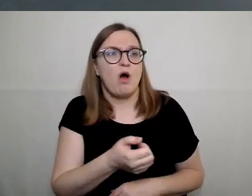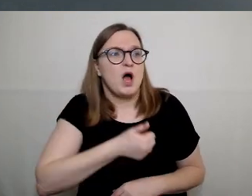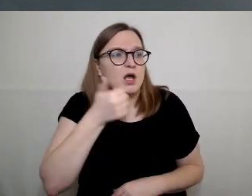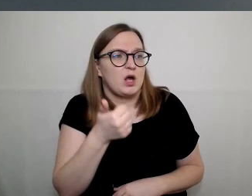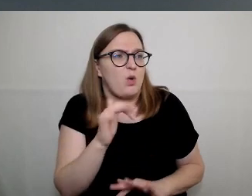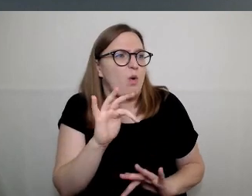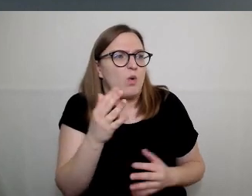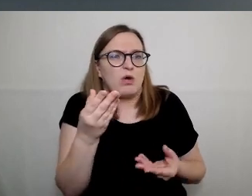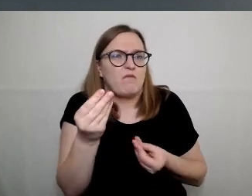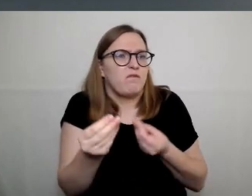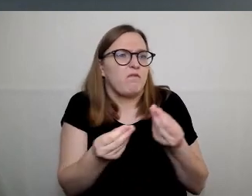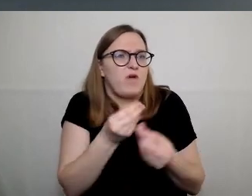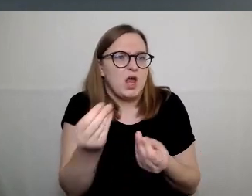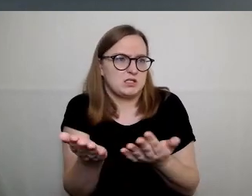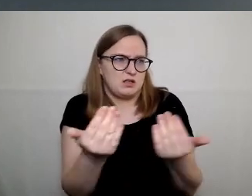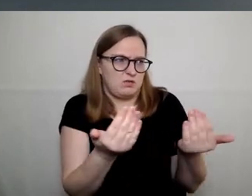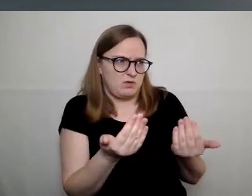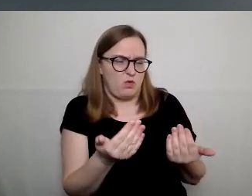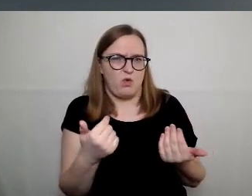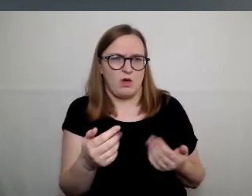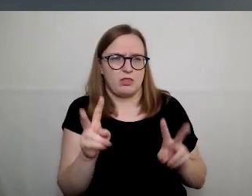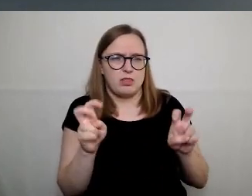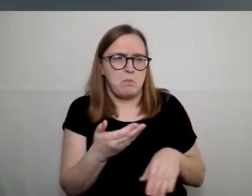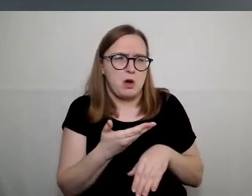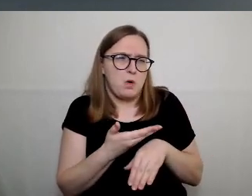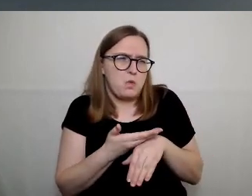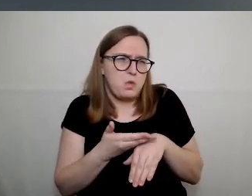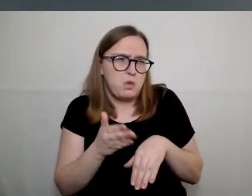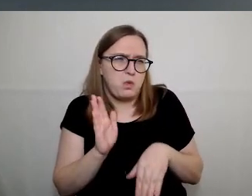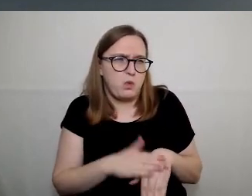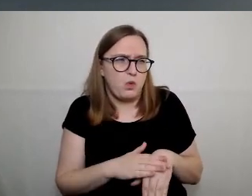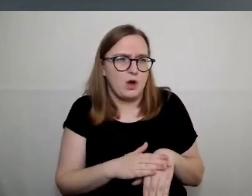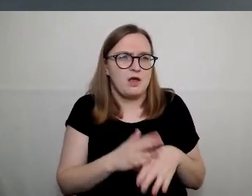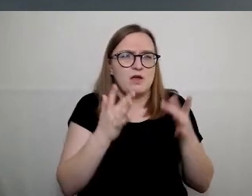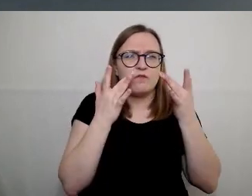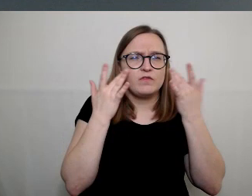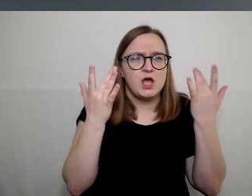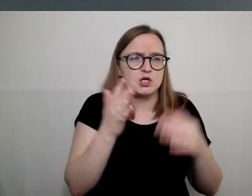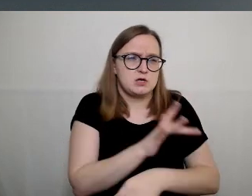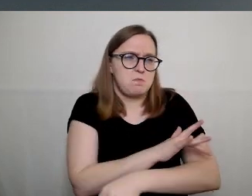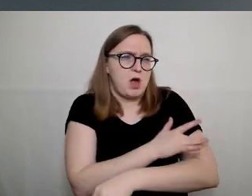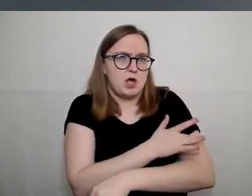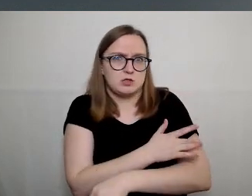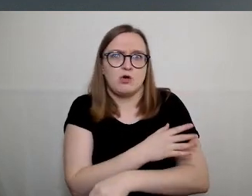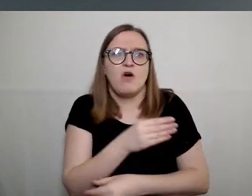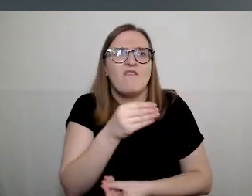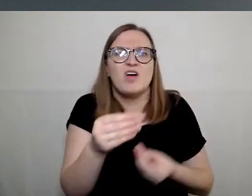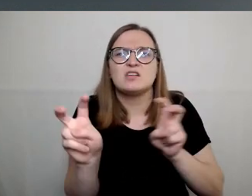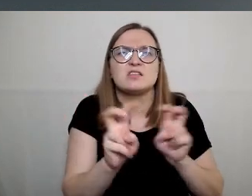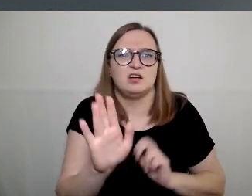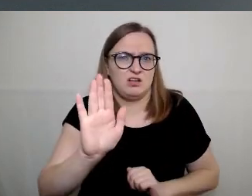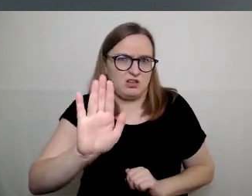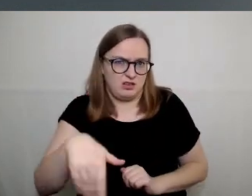investicijų rastų. O tu čia kalbė apie tokius sudėtingus dalykus į viešasias paslaugas. Bet vis dėlto, jūsų požiūris į